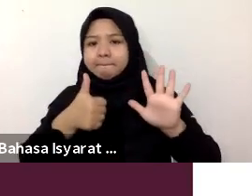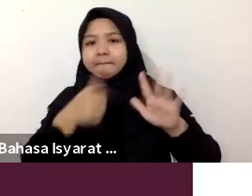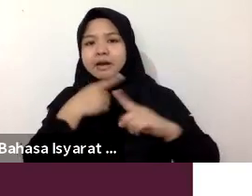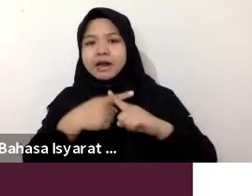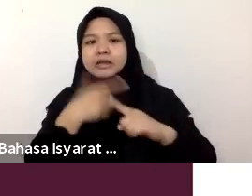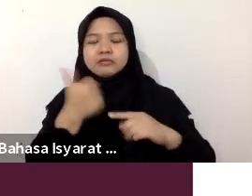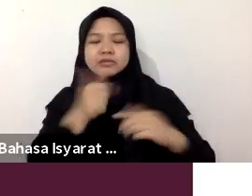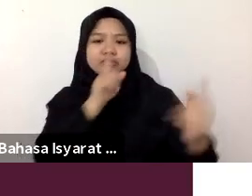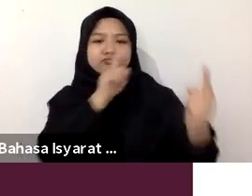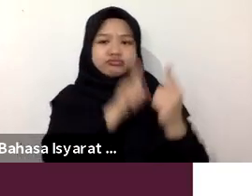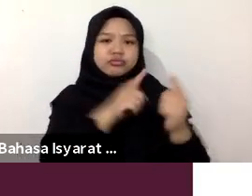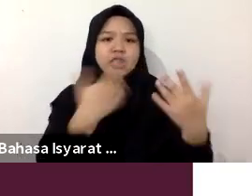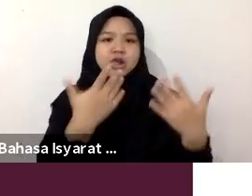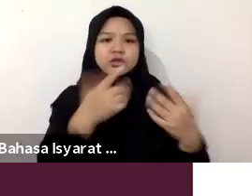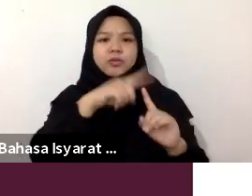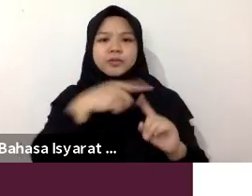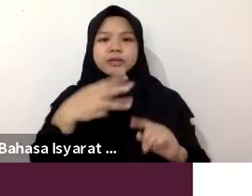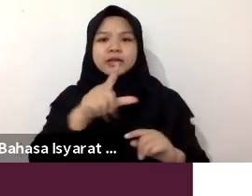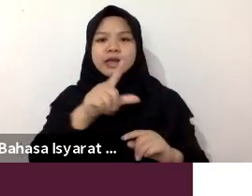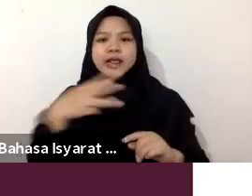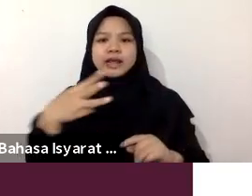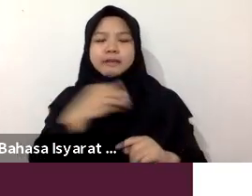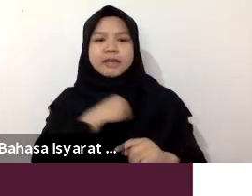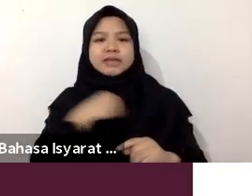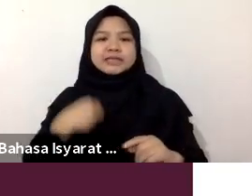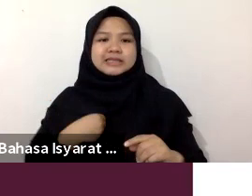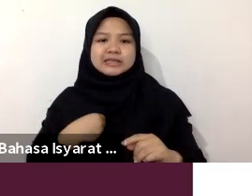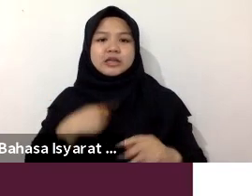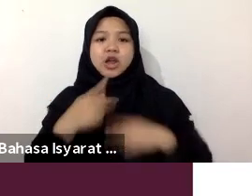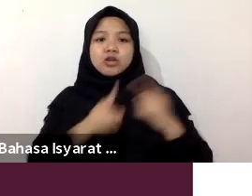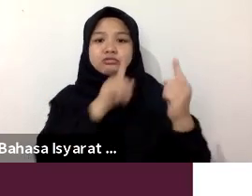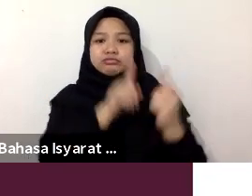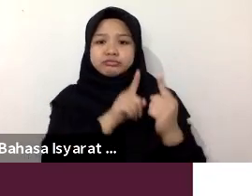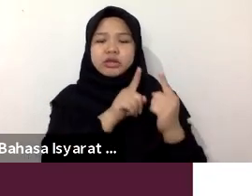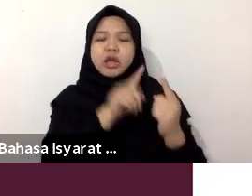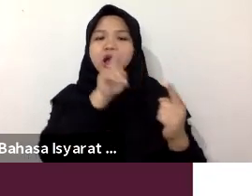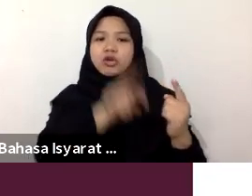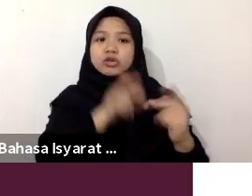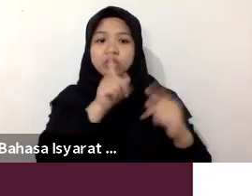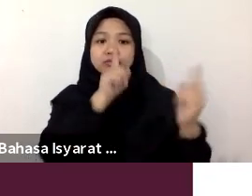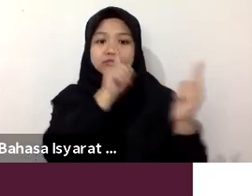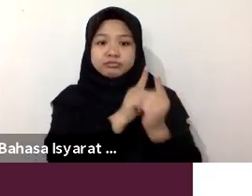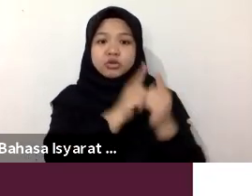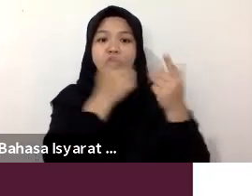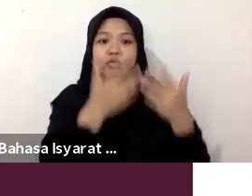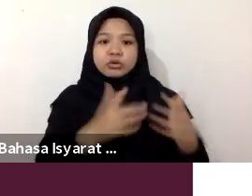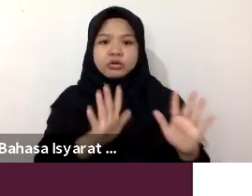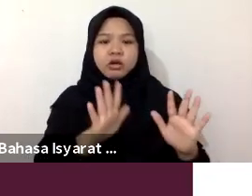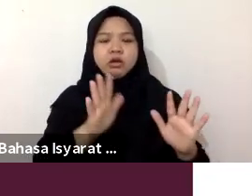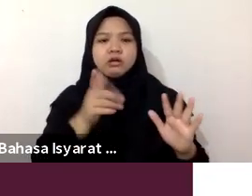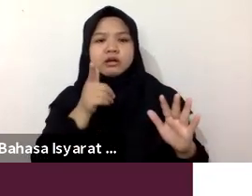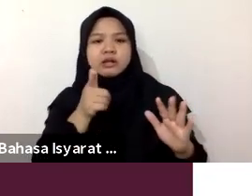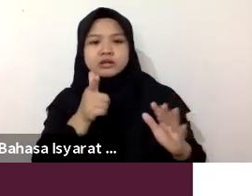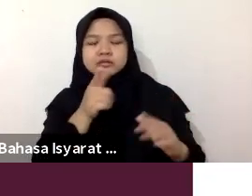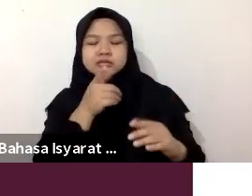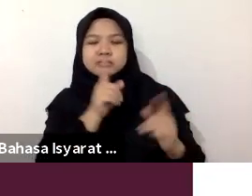gitu. Di sini tatap muka artinya harus datang, harus bertemu. Begitu ada pertemuan, tentu saja protokol kesehatan